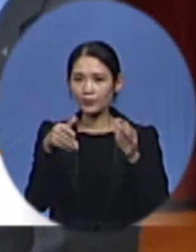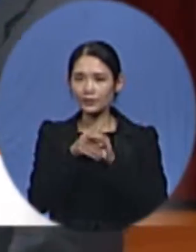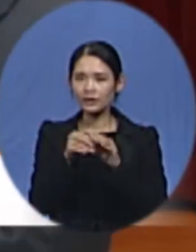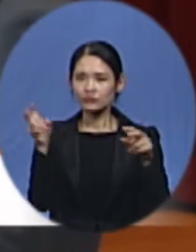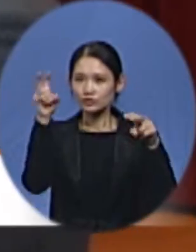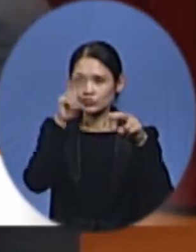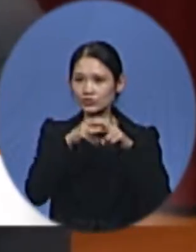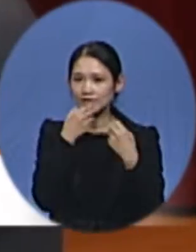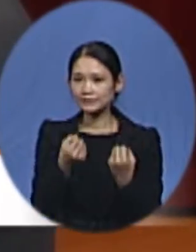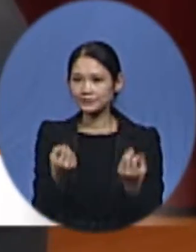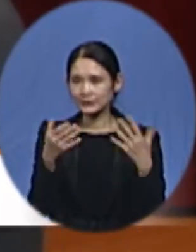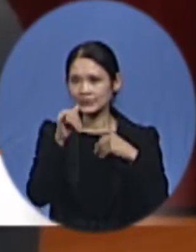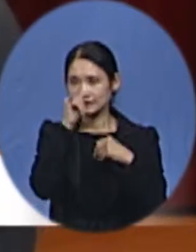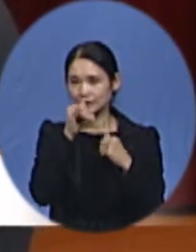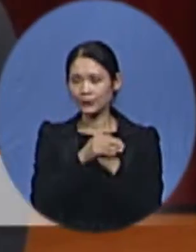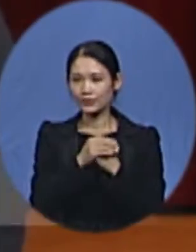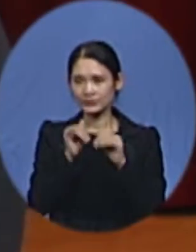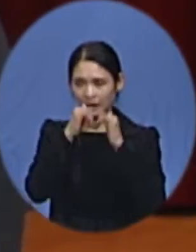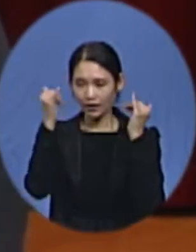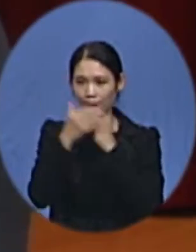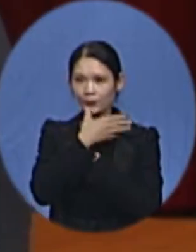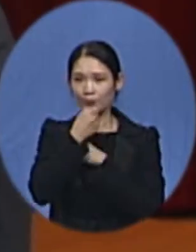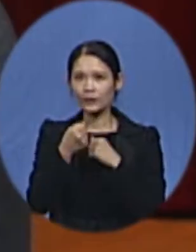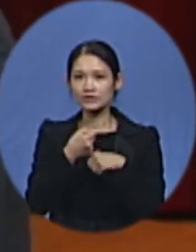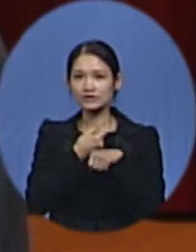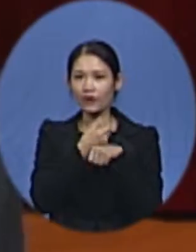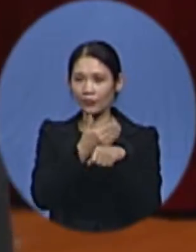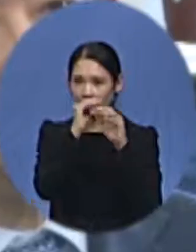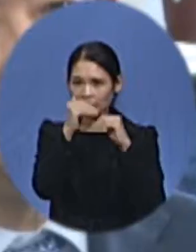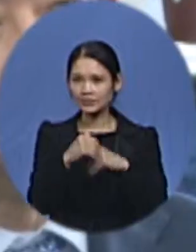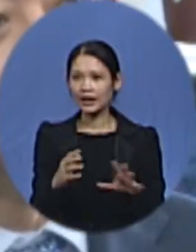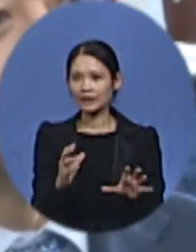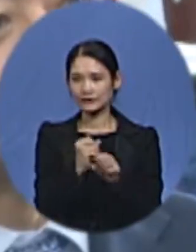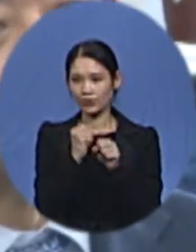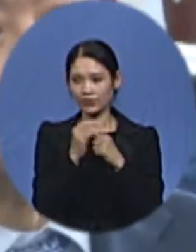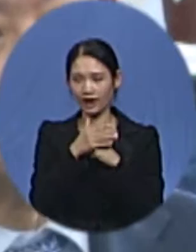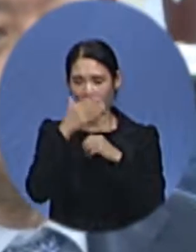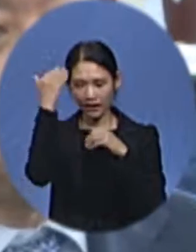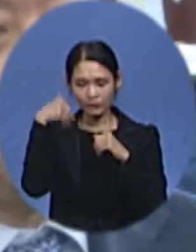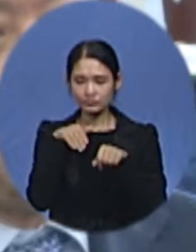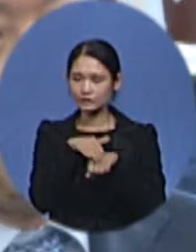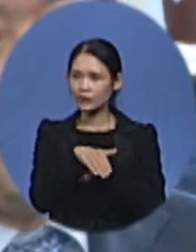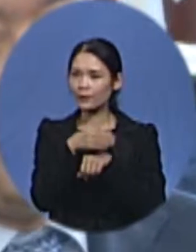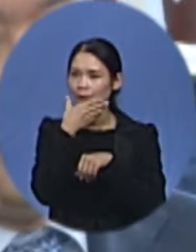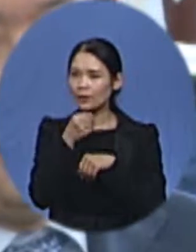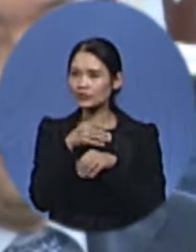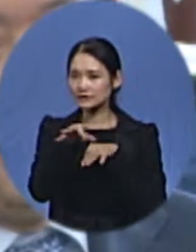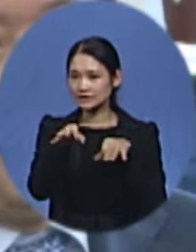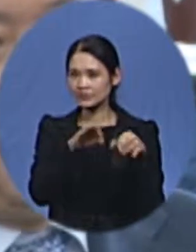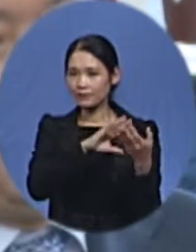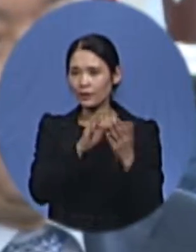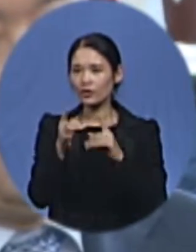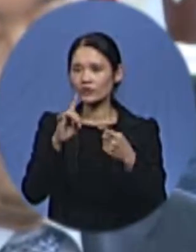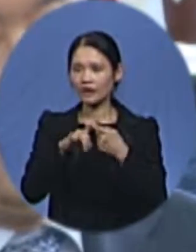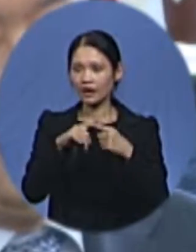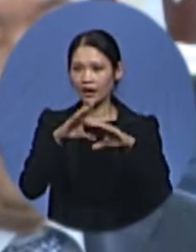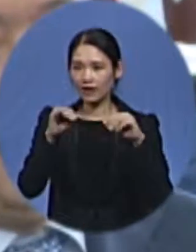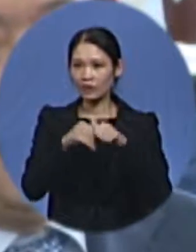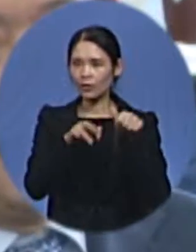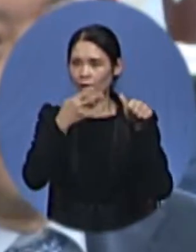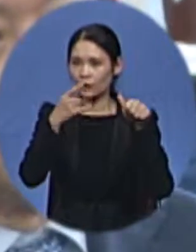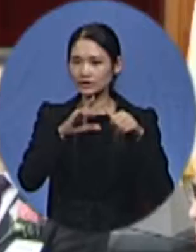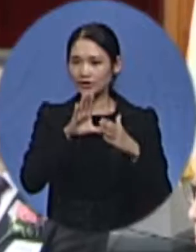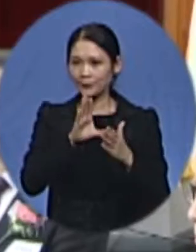가운데 서 회장은 사회복지 전달체계 정립과 한국형 복지시장 변화에 따른 적극 대응 등 5대